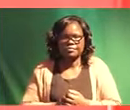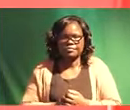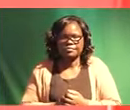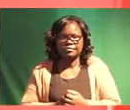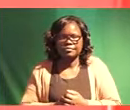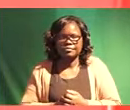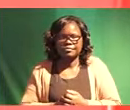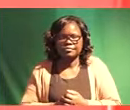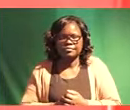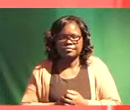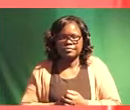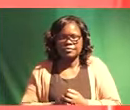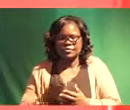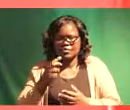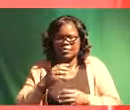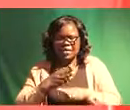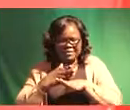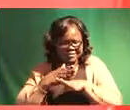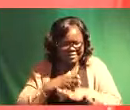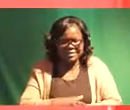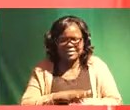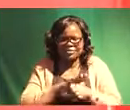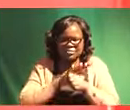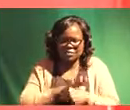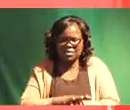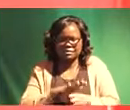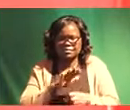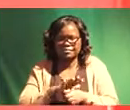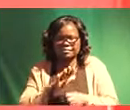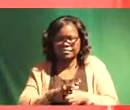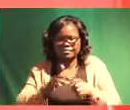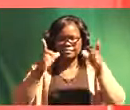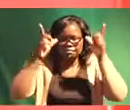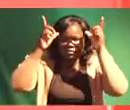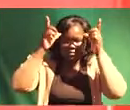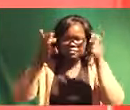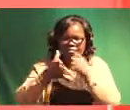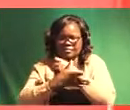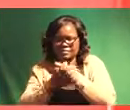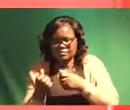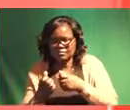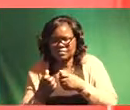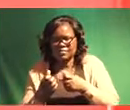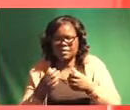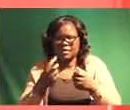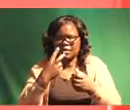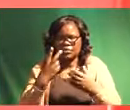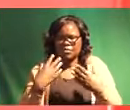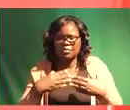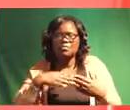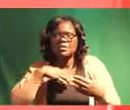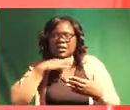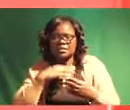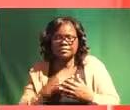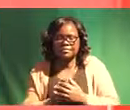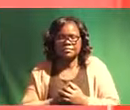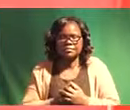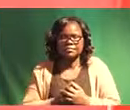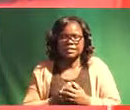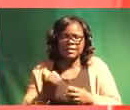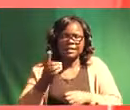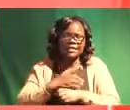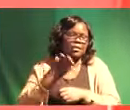Na ndio sisi tumeangamia. Ng'ombe jana waliibiwa na watu wawili wakaaga. The